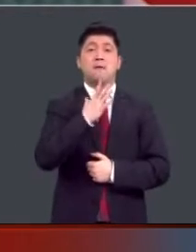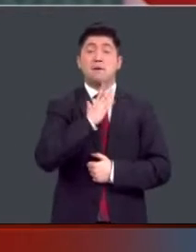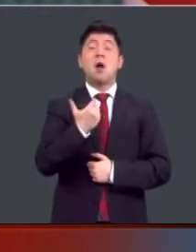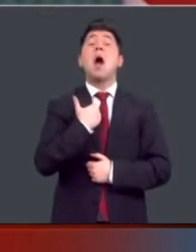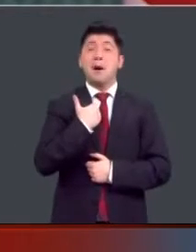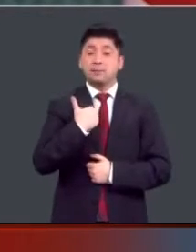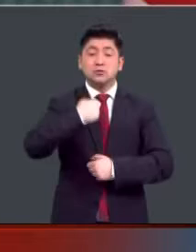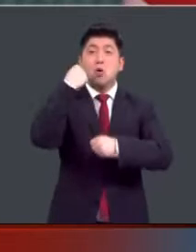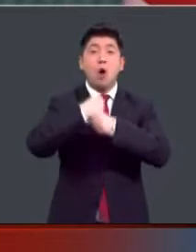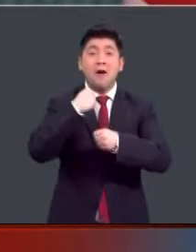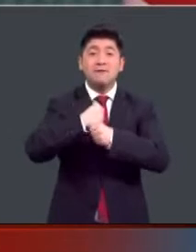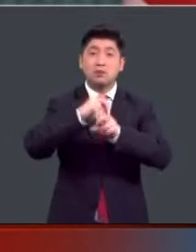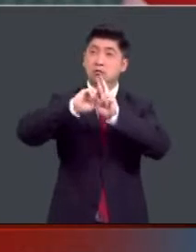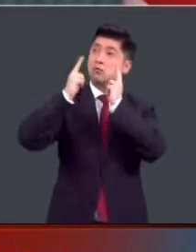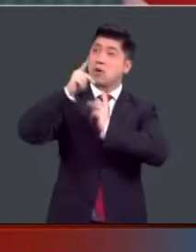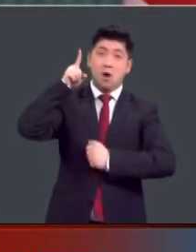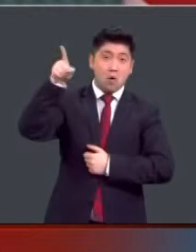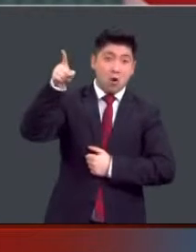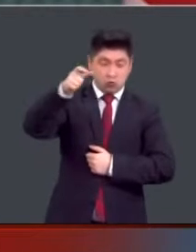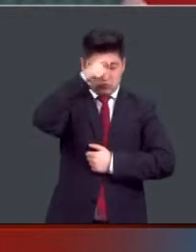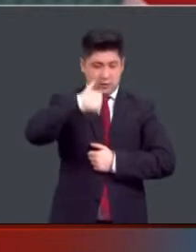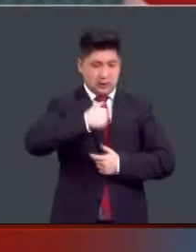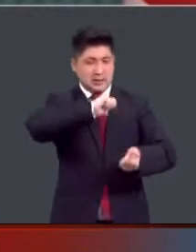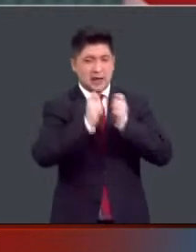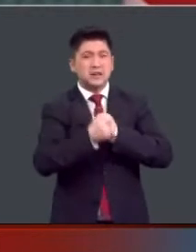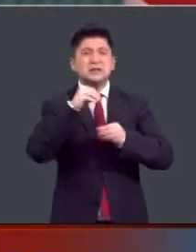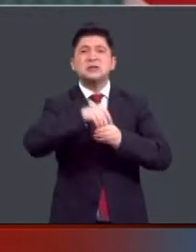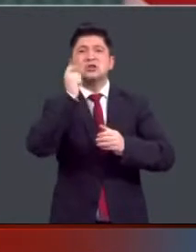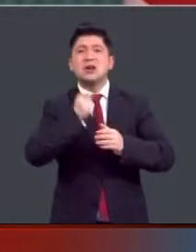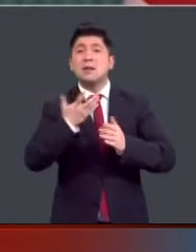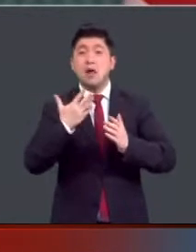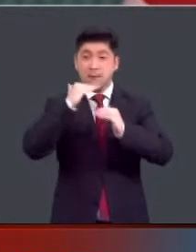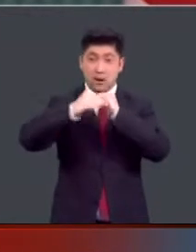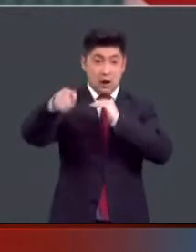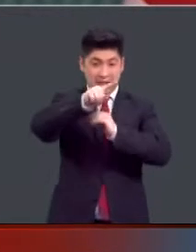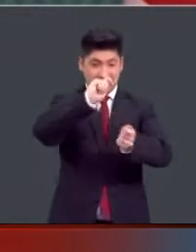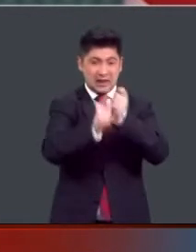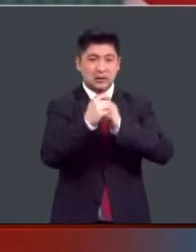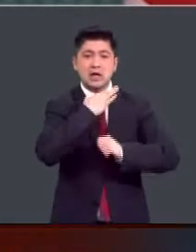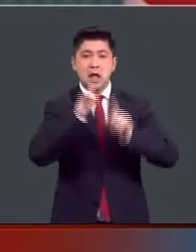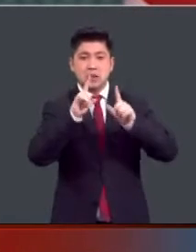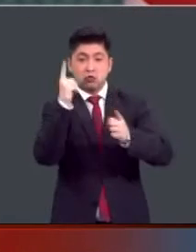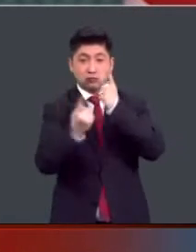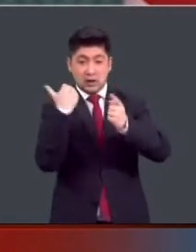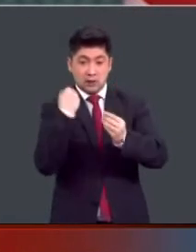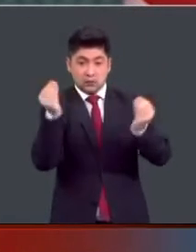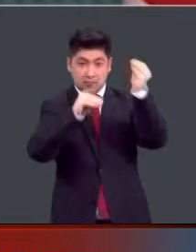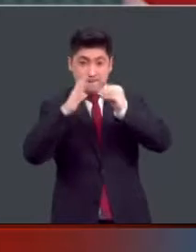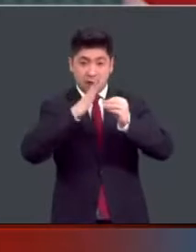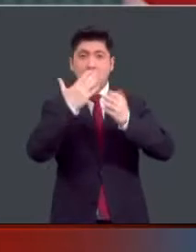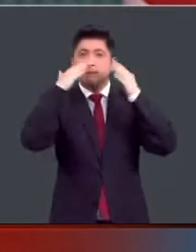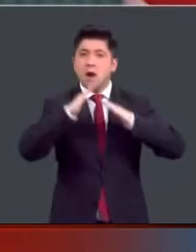görevimiz dünyanın ve Türkiye'nin de işin şartlarına milletimizin değişen ihtiyaçlarına ve beklentilerine